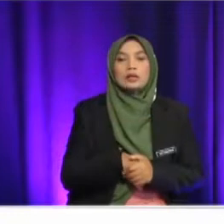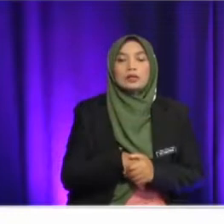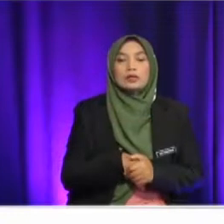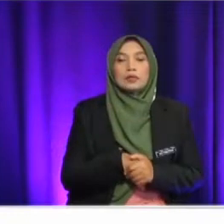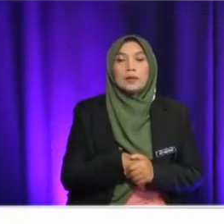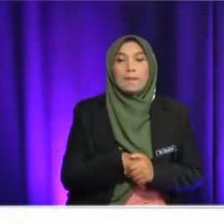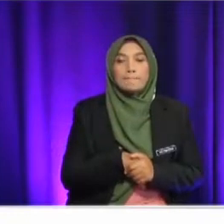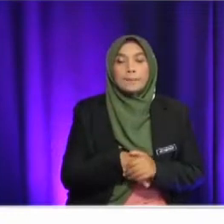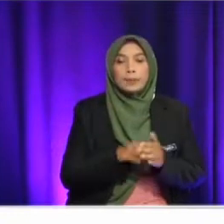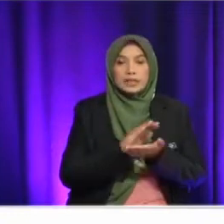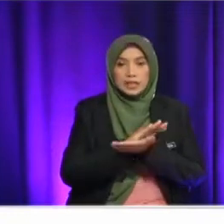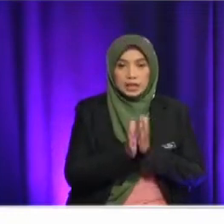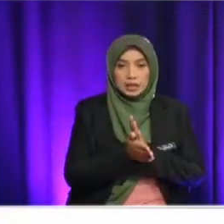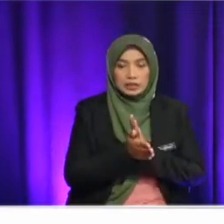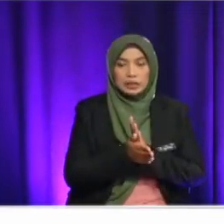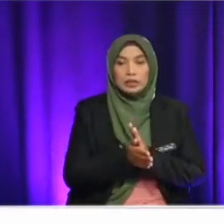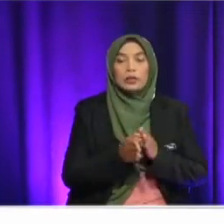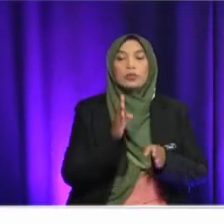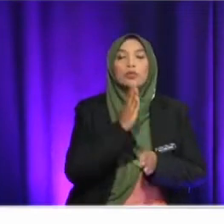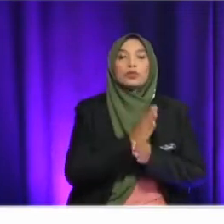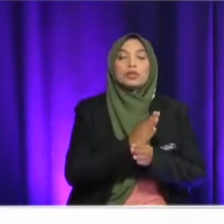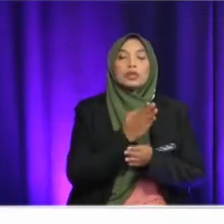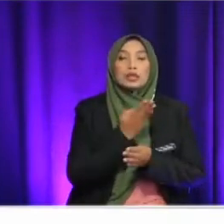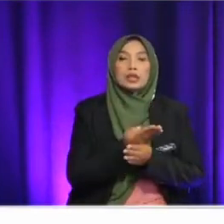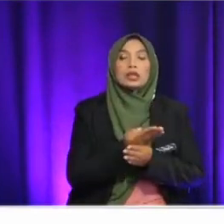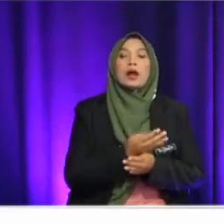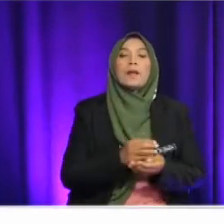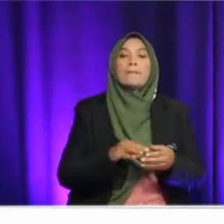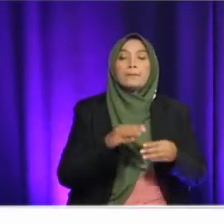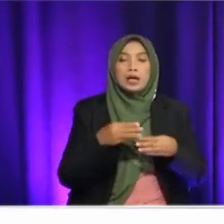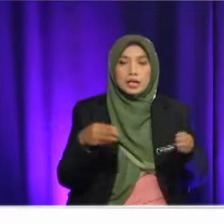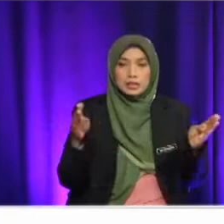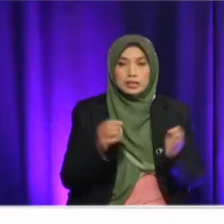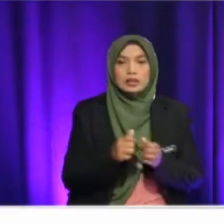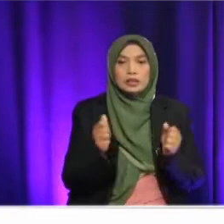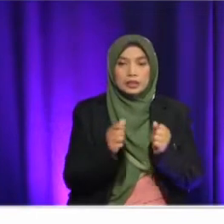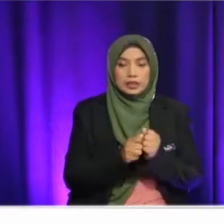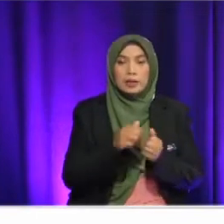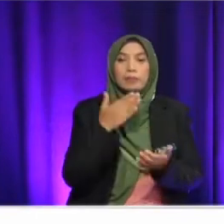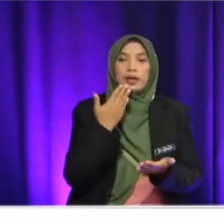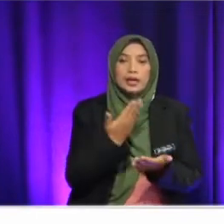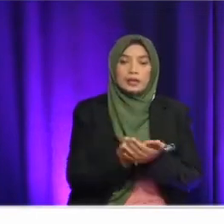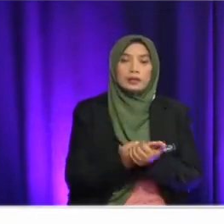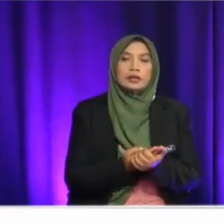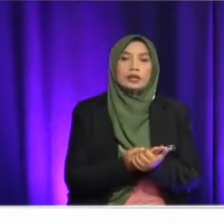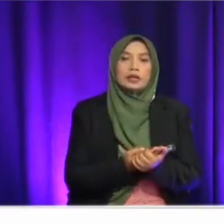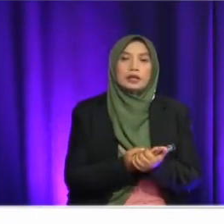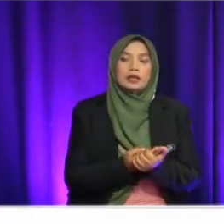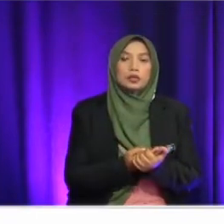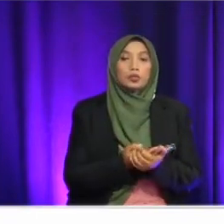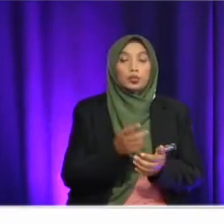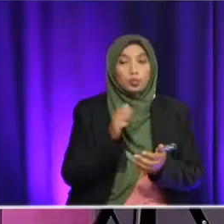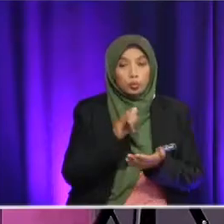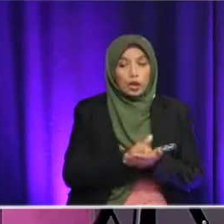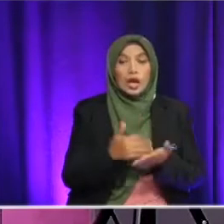untuk menyemai amalan berbudi bahasa dalam kalangan masyarakat di negara kita. Baiklah, terima kasih Izzah. Izzah